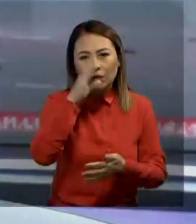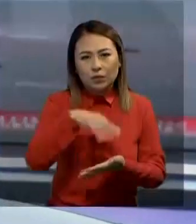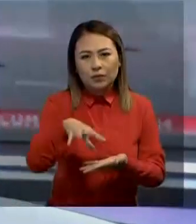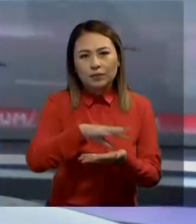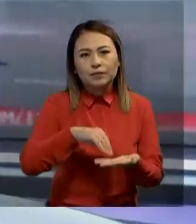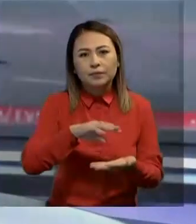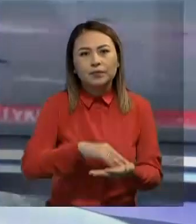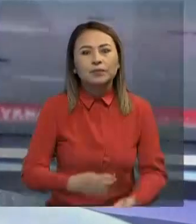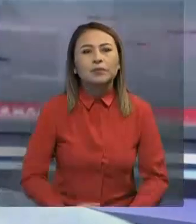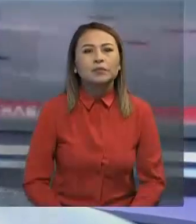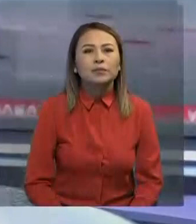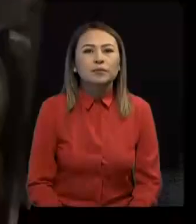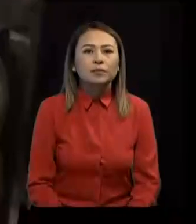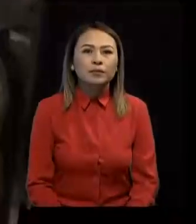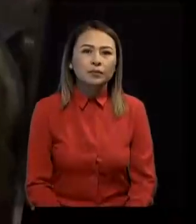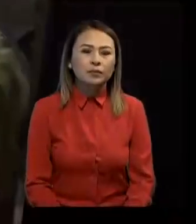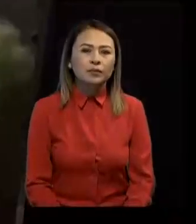екенін ескертеді.